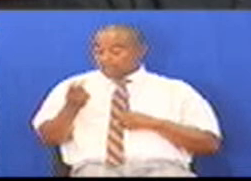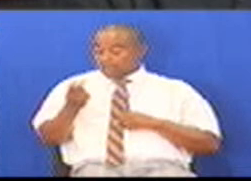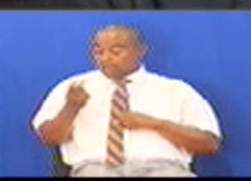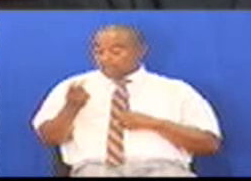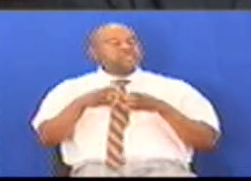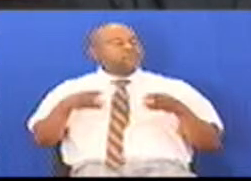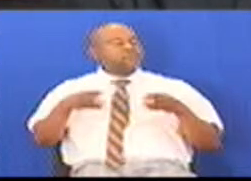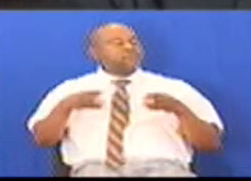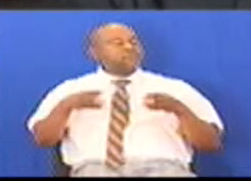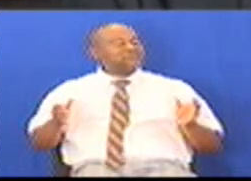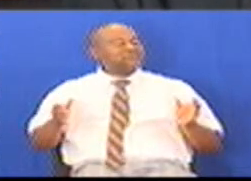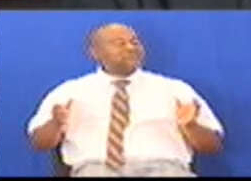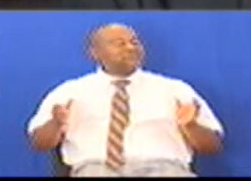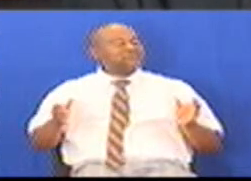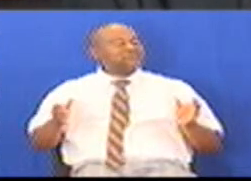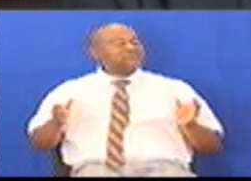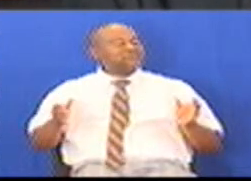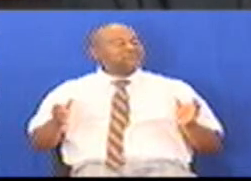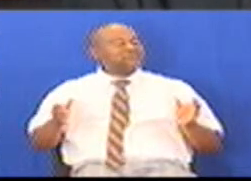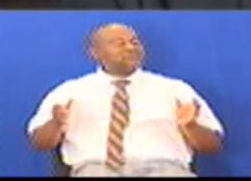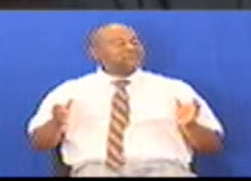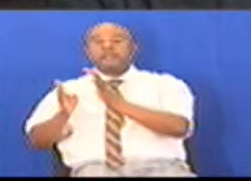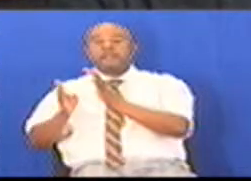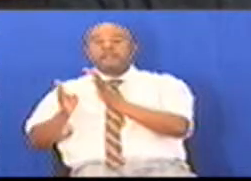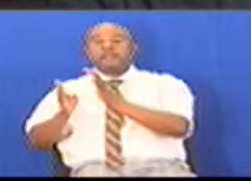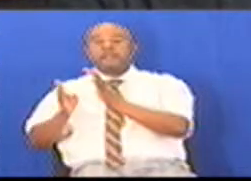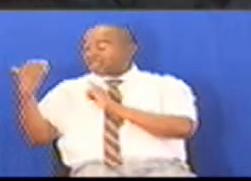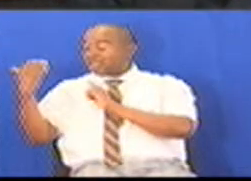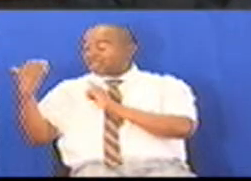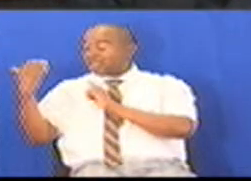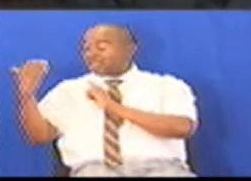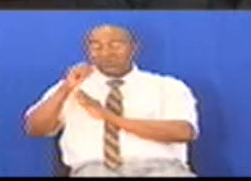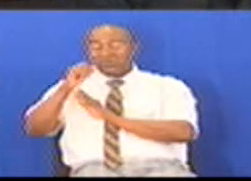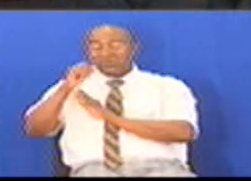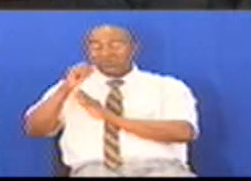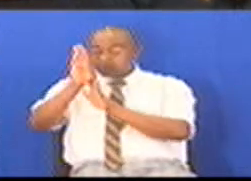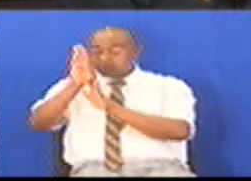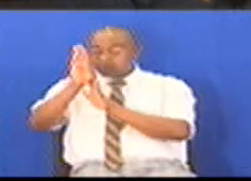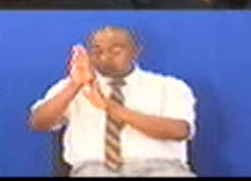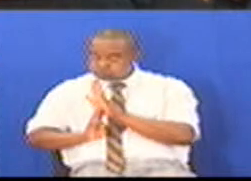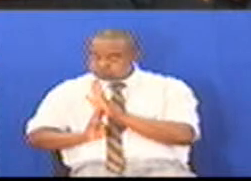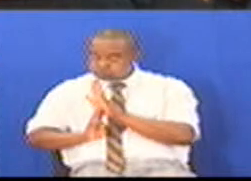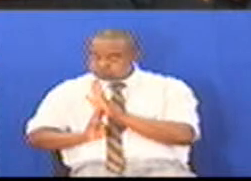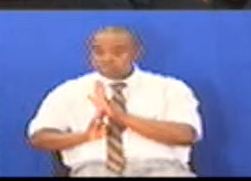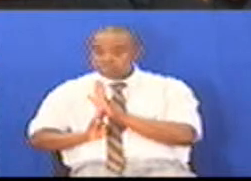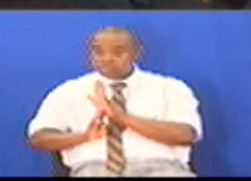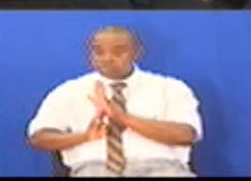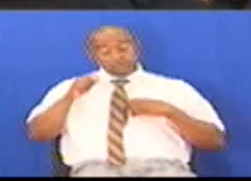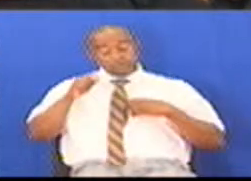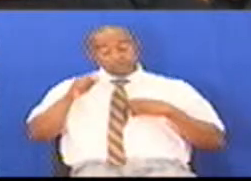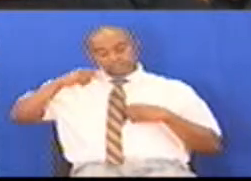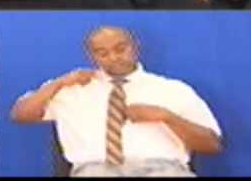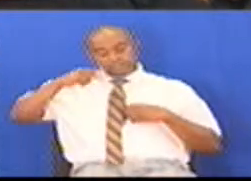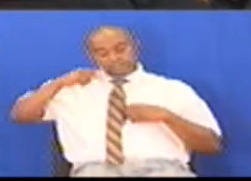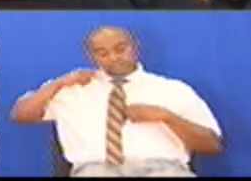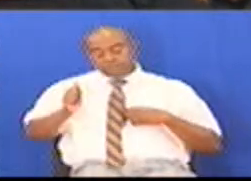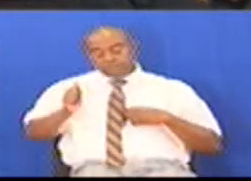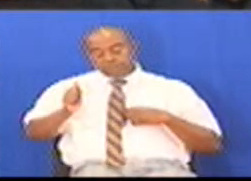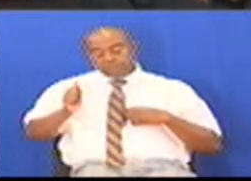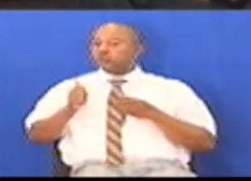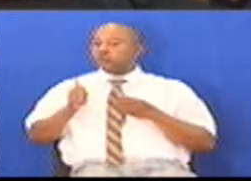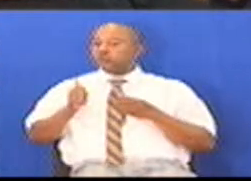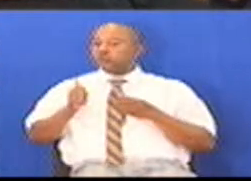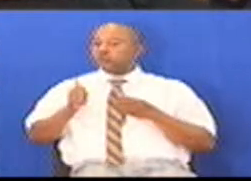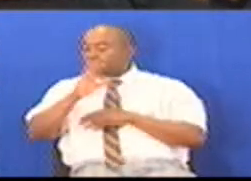kiwango kikubwa na gonjwa la COVID, hivyo mapato yake kushuka kwa kasi na kuna wasiwasi zingeweza kushindwa kujiendesha. Serikali